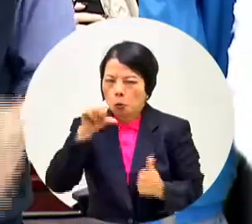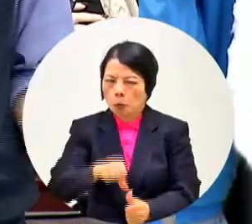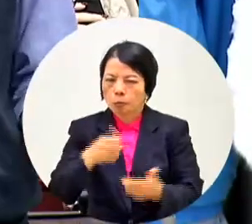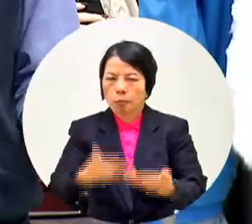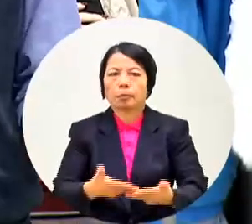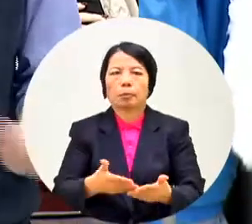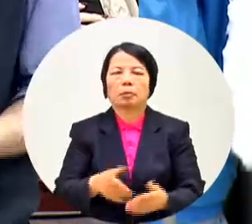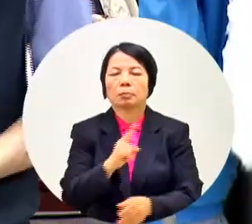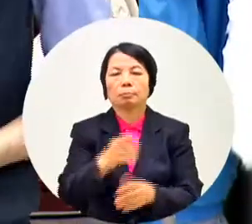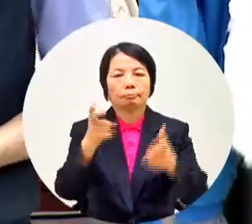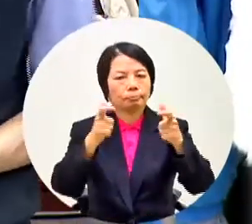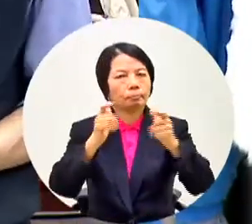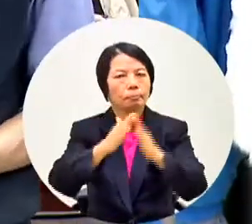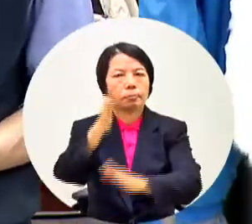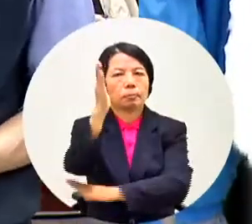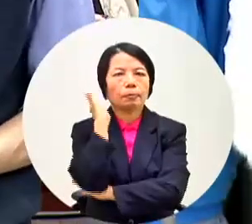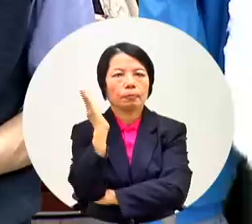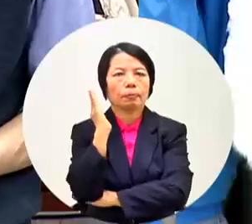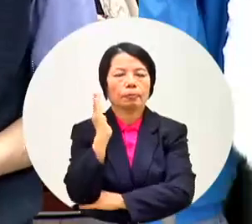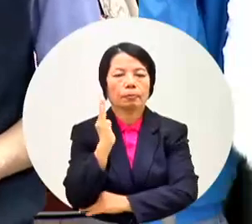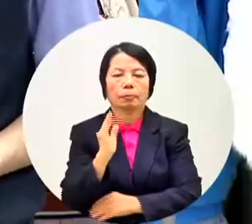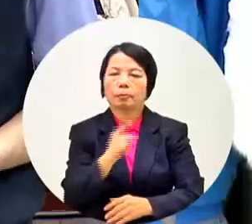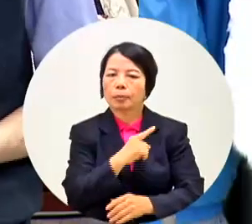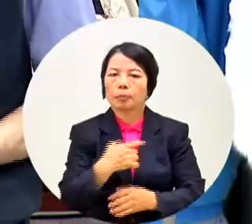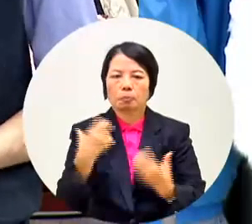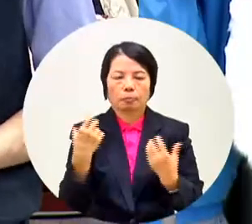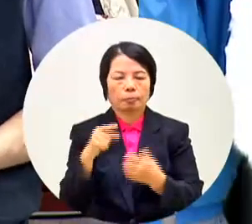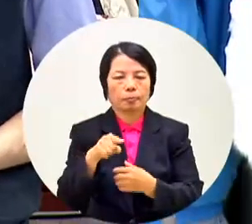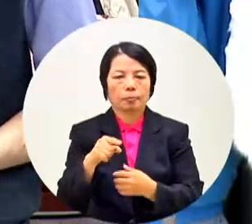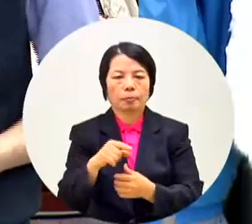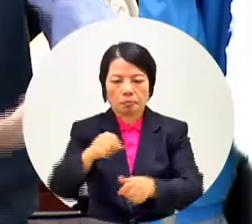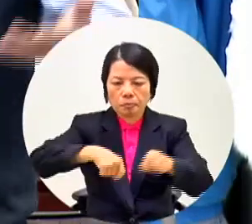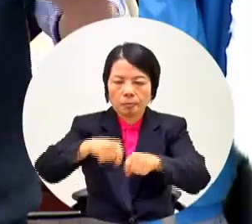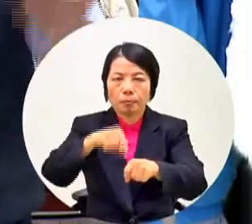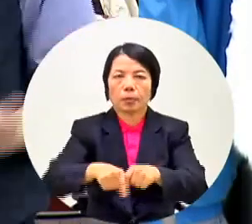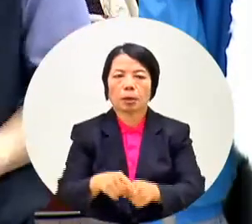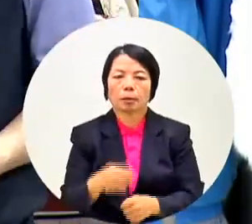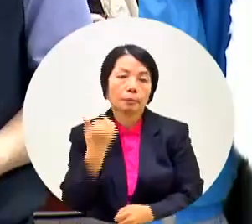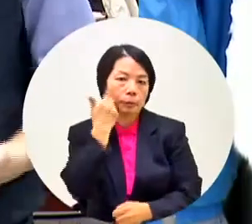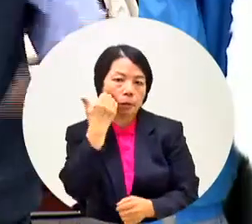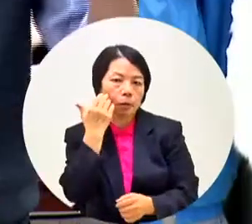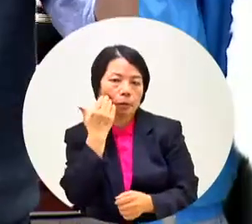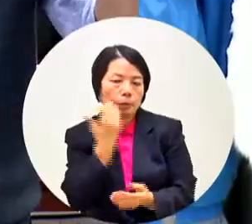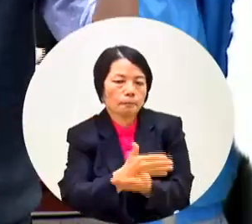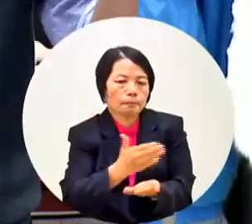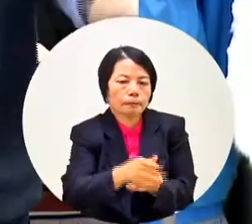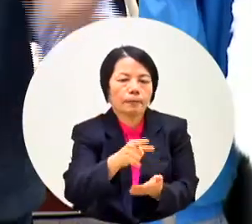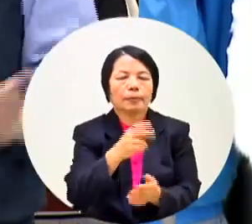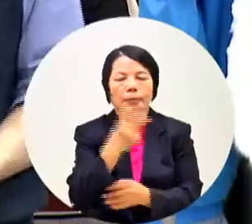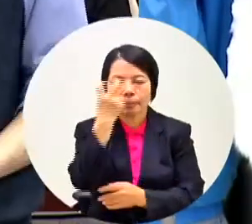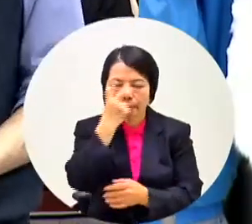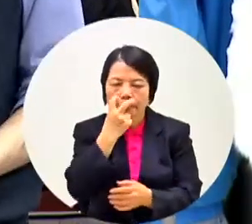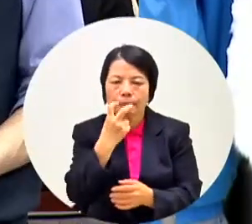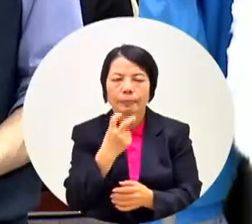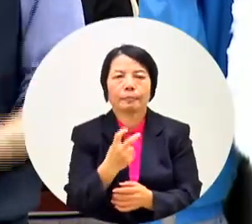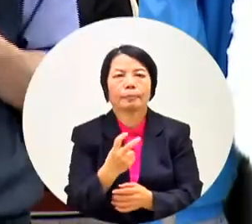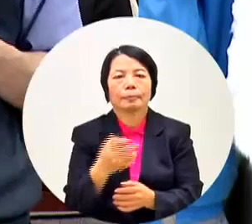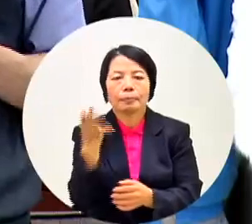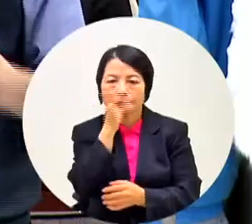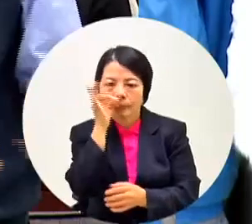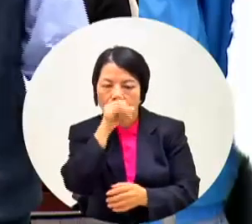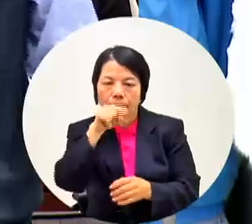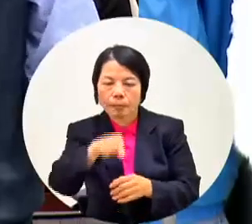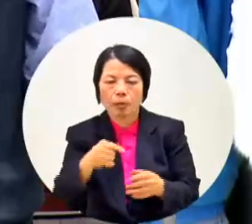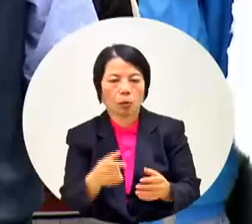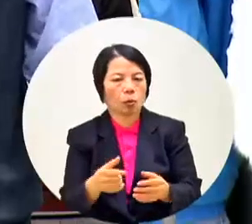什么？那是谁来除弊减掉是最快的。再来各位议员，如果各位成立专案调查小组，市